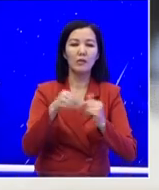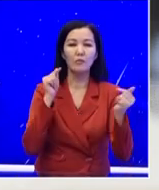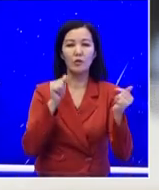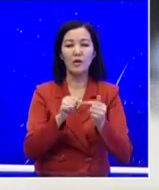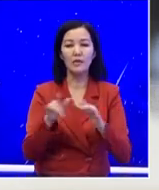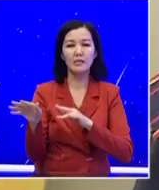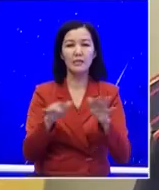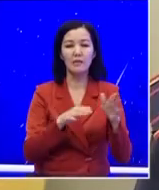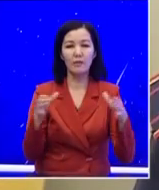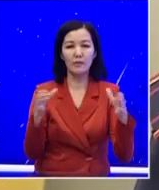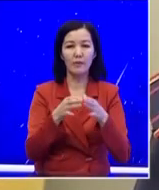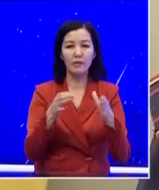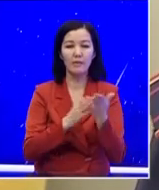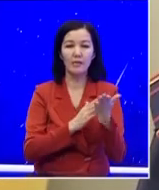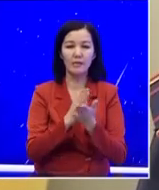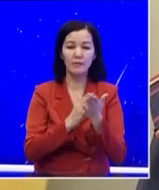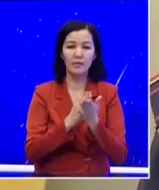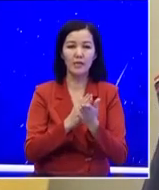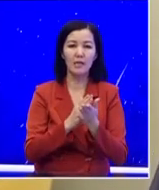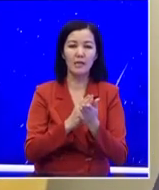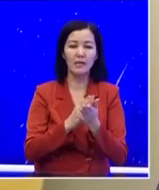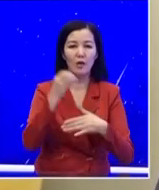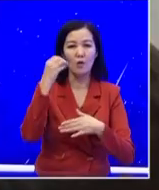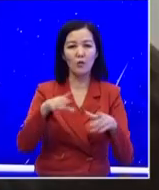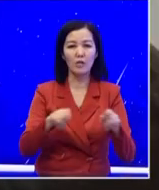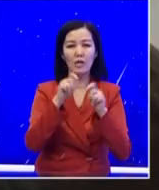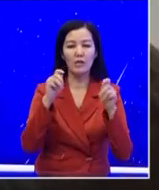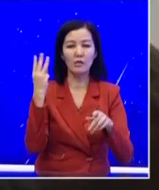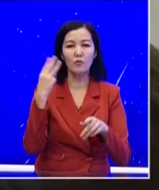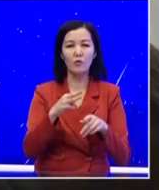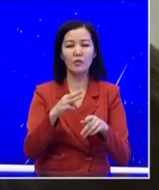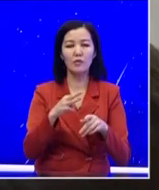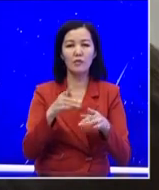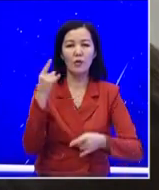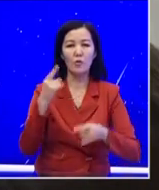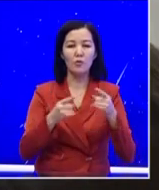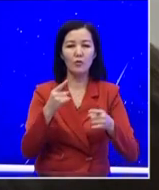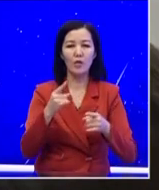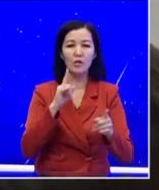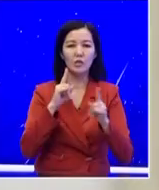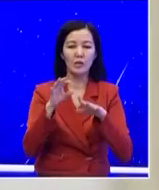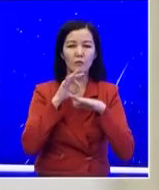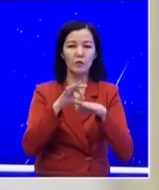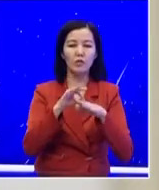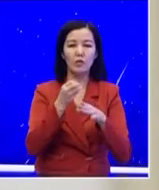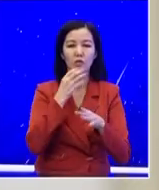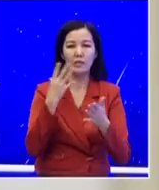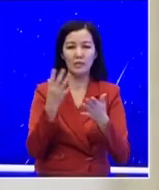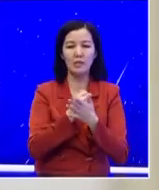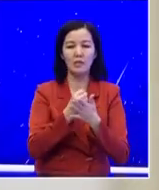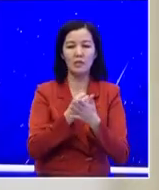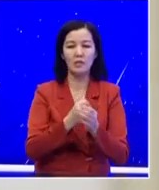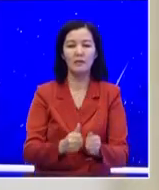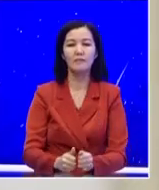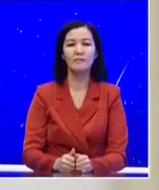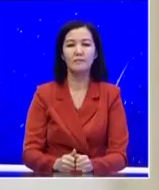қарсы іс-қимыл департаменті қызметкерлері арнайы орталық ашылғалы 30-ға жуық онлайн брифинг өткізген. Бұл жақсы нәтиже беріп жатыр, дейді